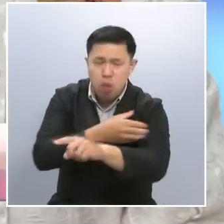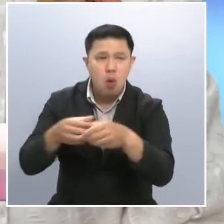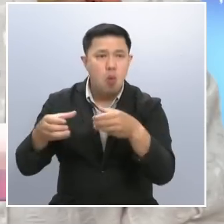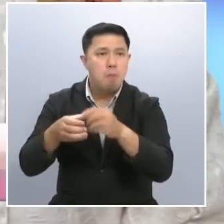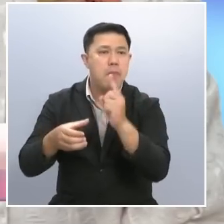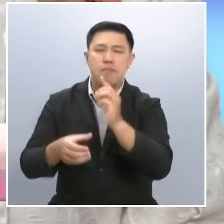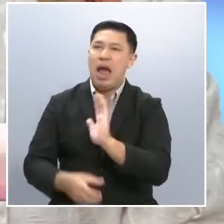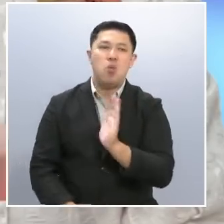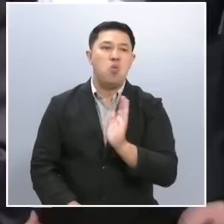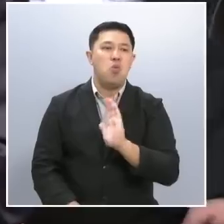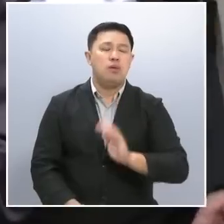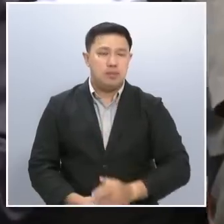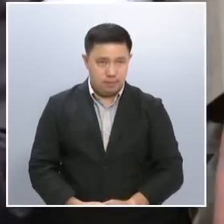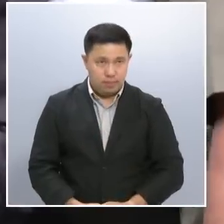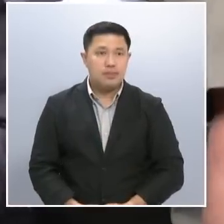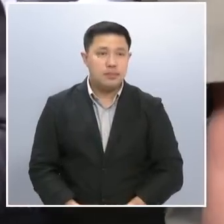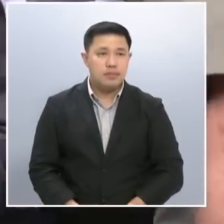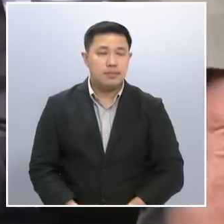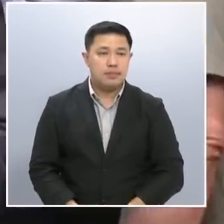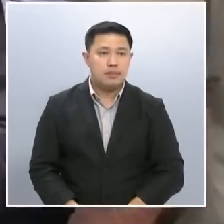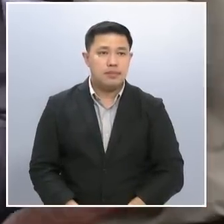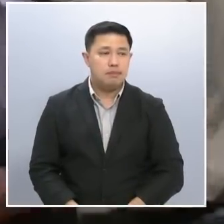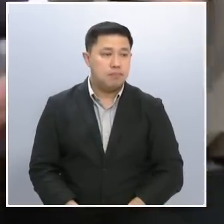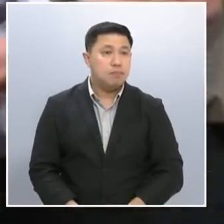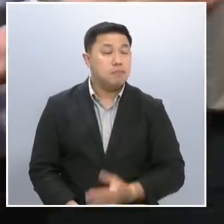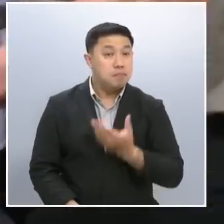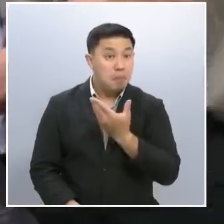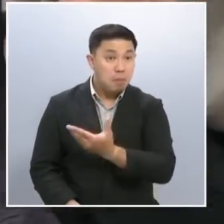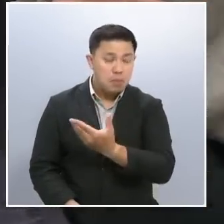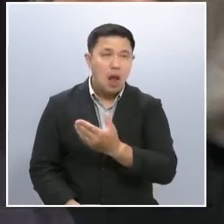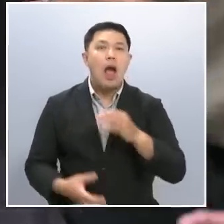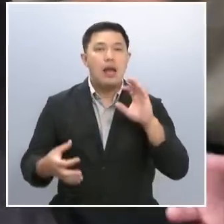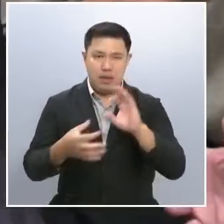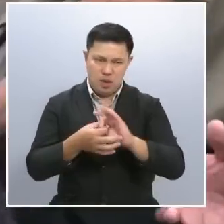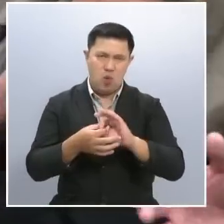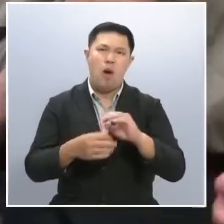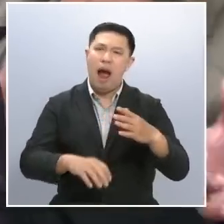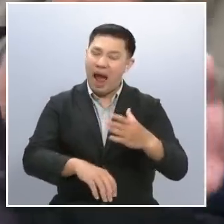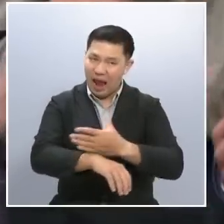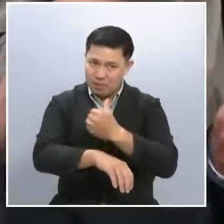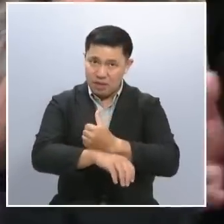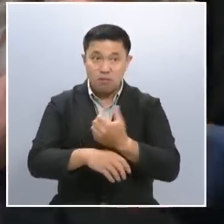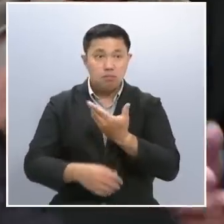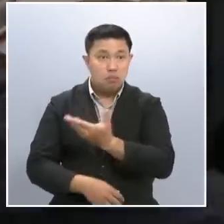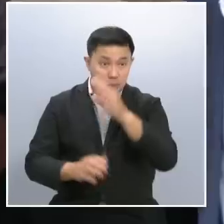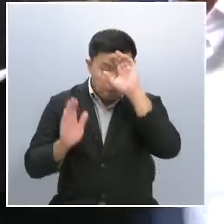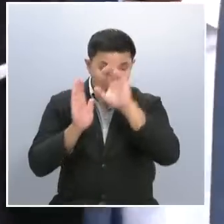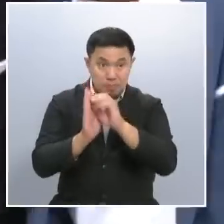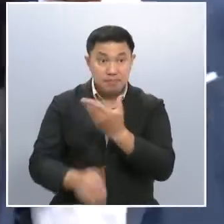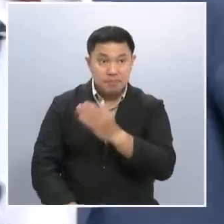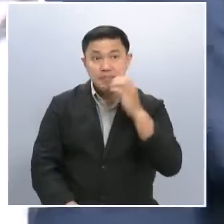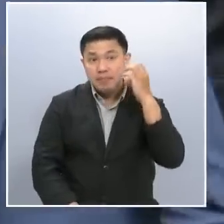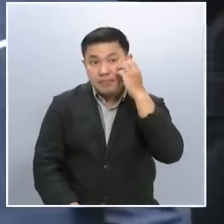อีกแล้วทุกอย่างก็เป็นการสื่อสารทางการเมืองนะคะภาพนี้ก็เป็นภาพที่คุณพี่ทา